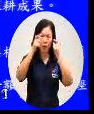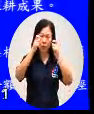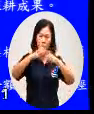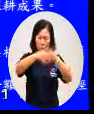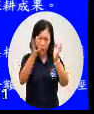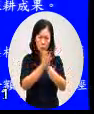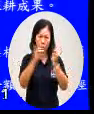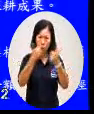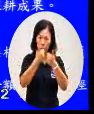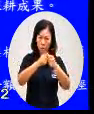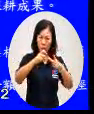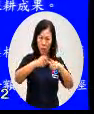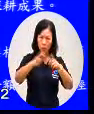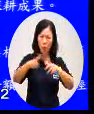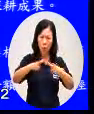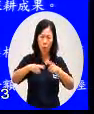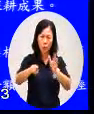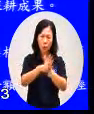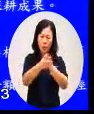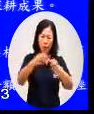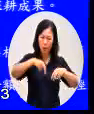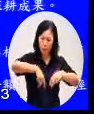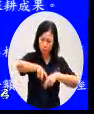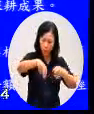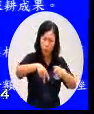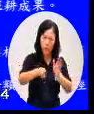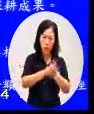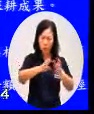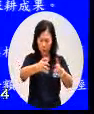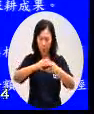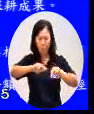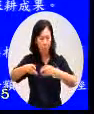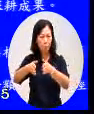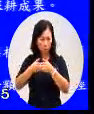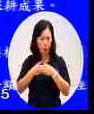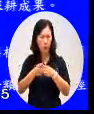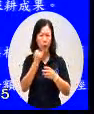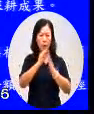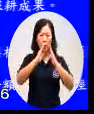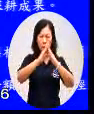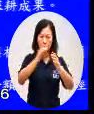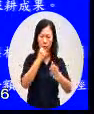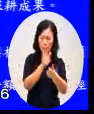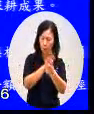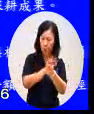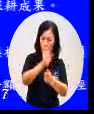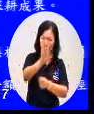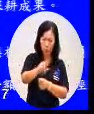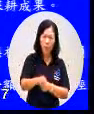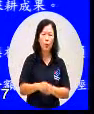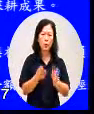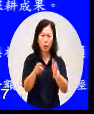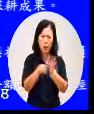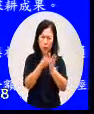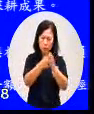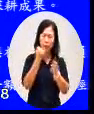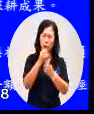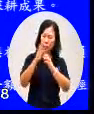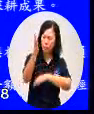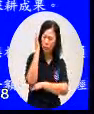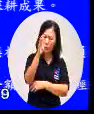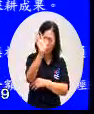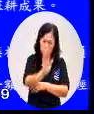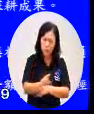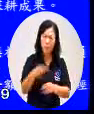园人行步道景观改善工程，这个也要做哈。市容景观，我帮助市政、政府的形象啊、经